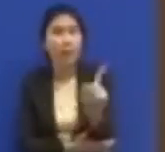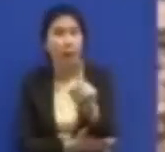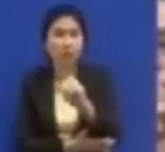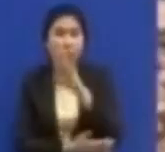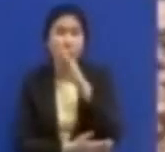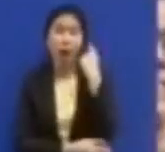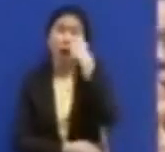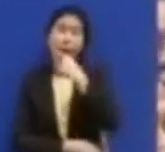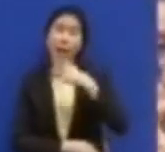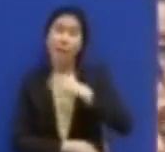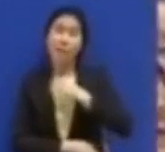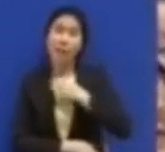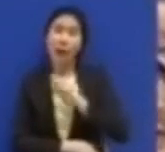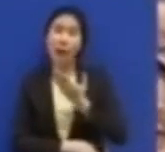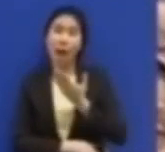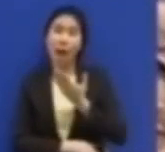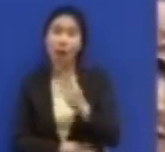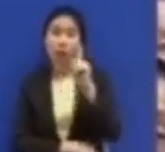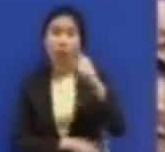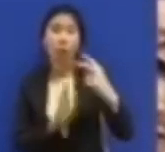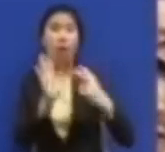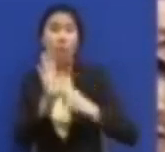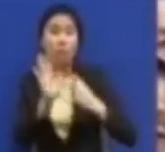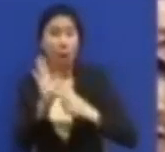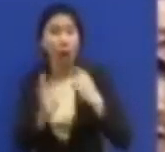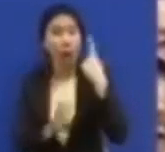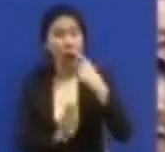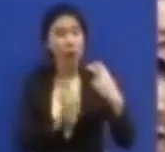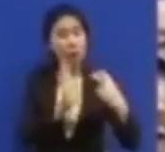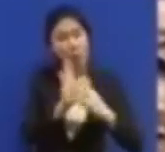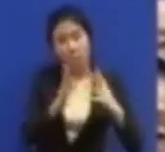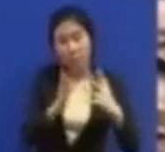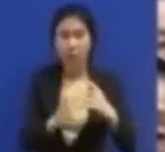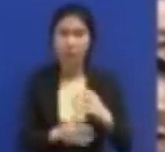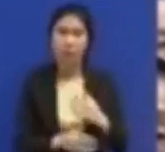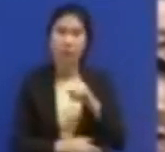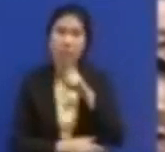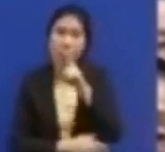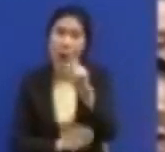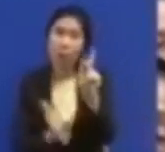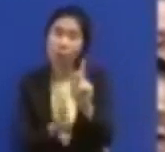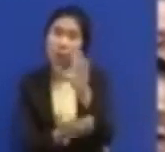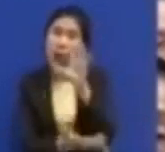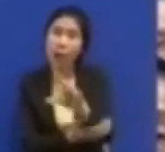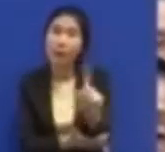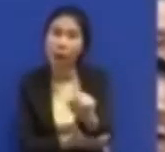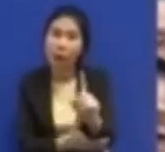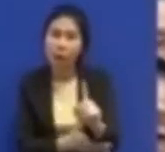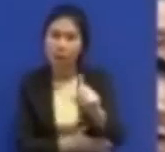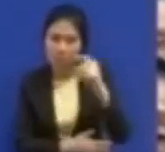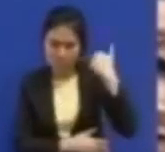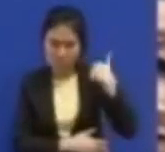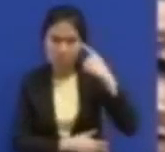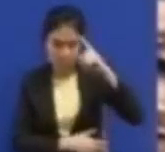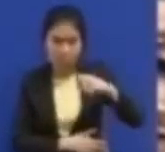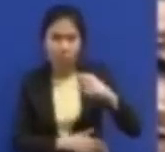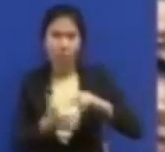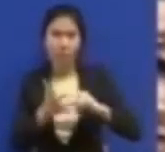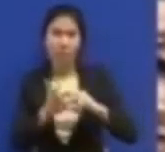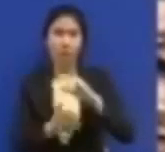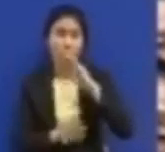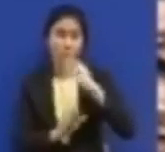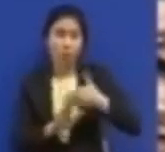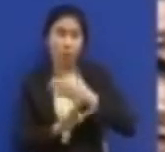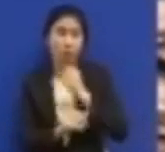ครเสนอแล้วต้องรับรองแล้วใครเสนอแล้วต้องไม่รับรองไม่มีฮะเพราะนั้นก่อนที่ท่านจะดำเนินการต่อ